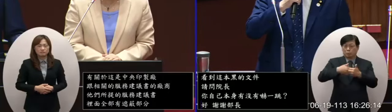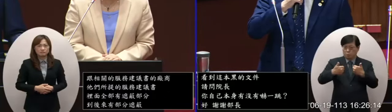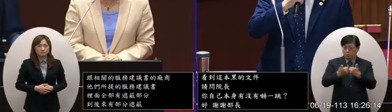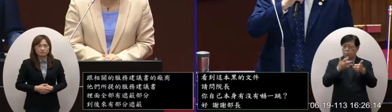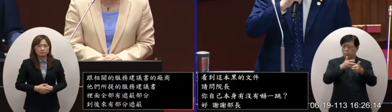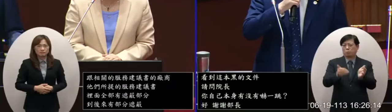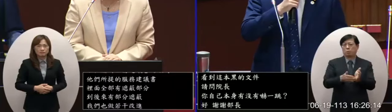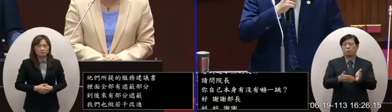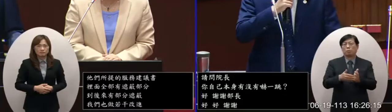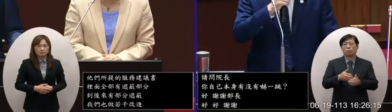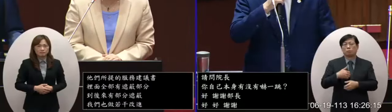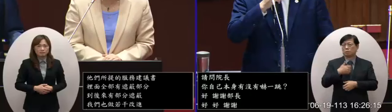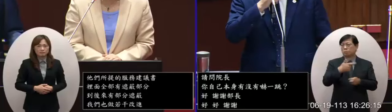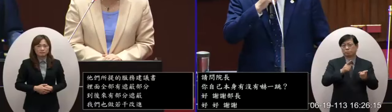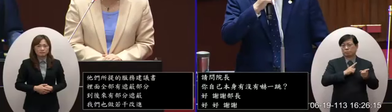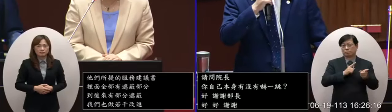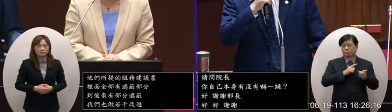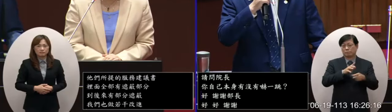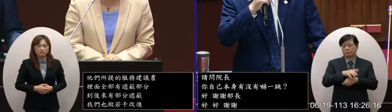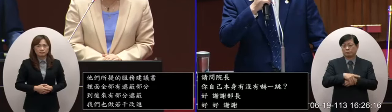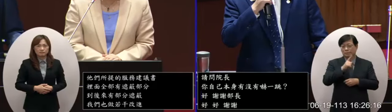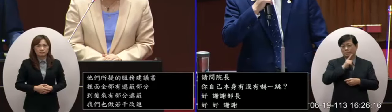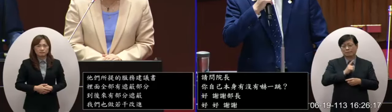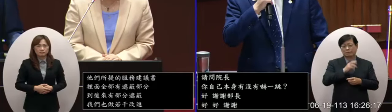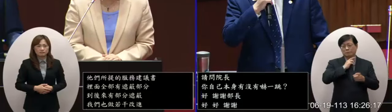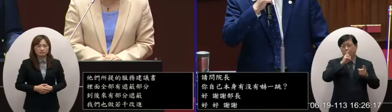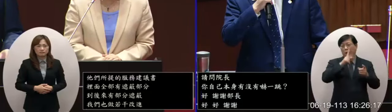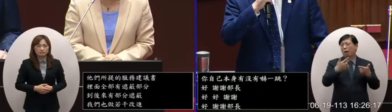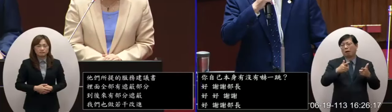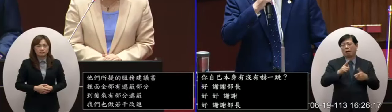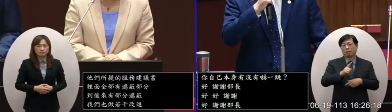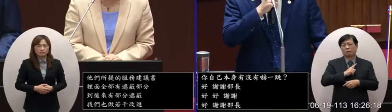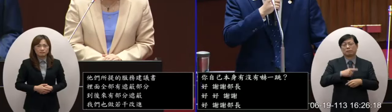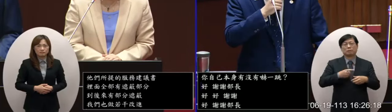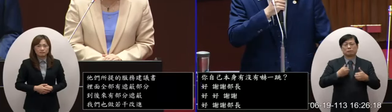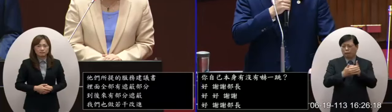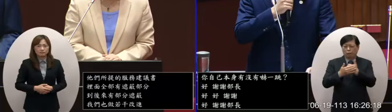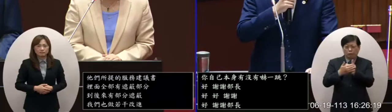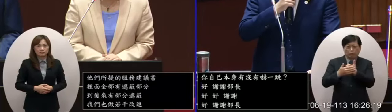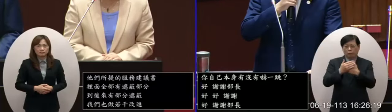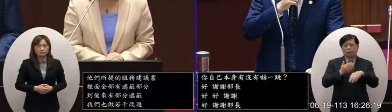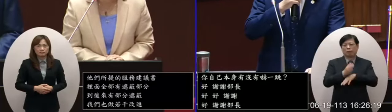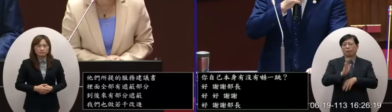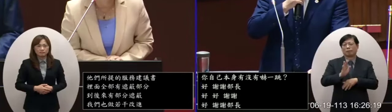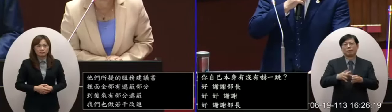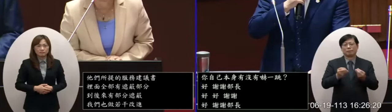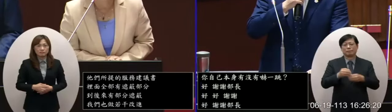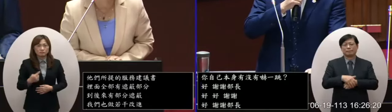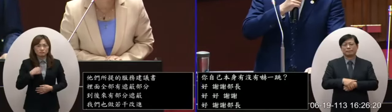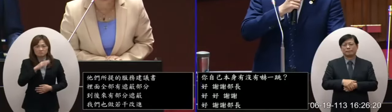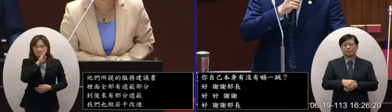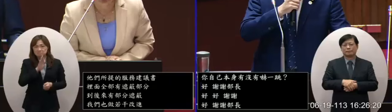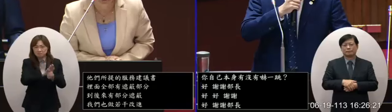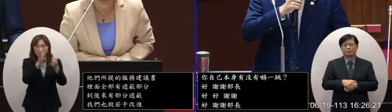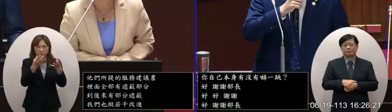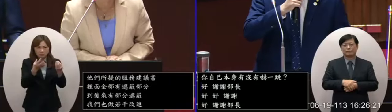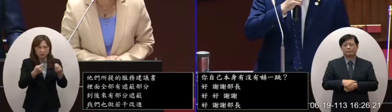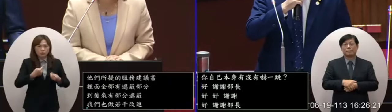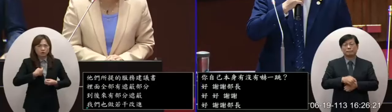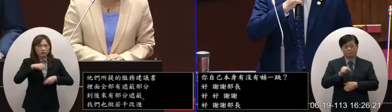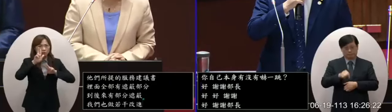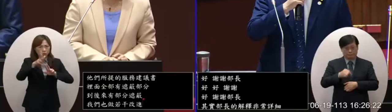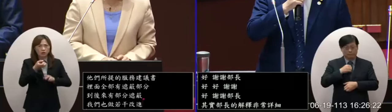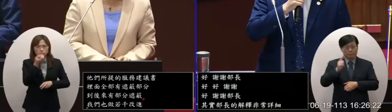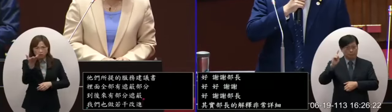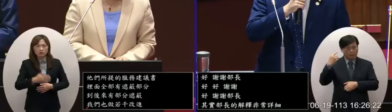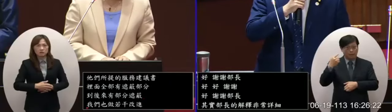咨询过，其实这不是你的坑烂摊子，其实你也不用护航的这么严重。其实这个 我没有护航，我只是讲真话。 这个